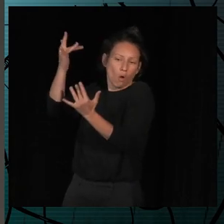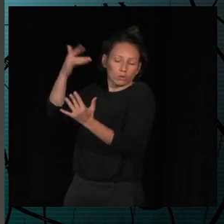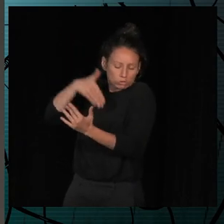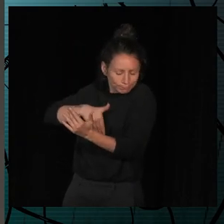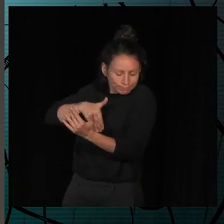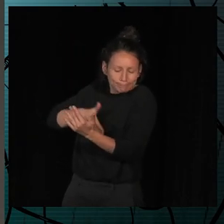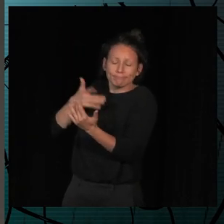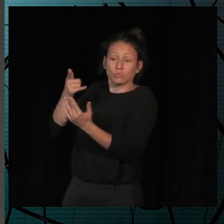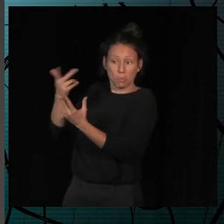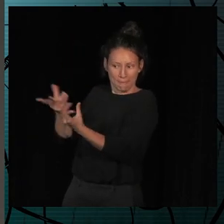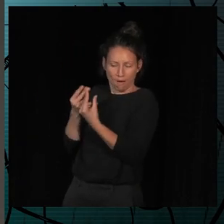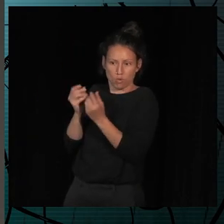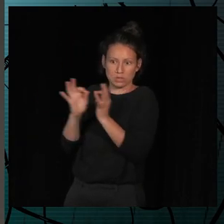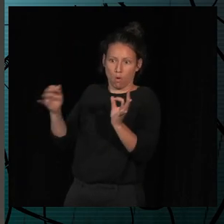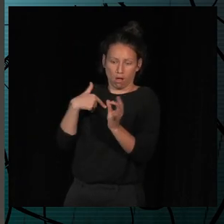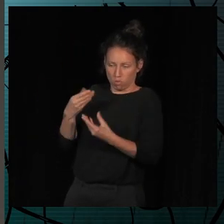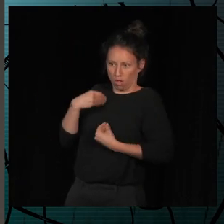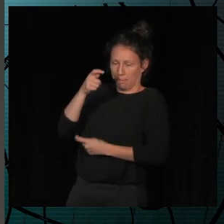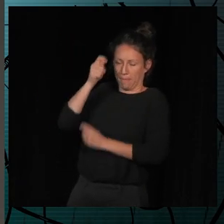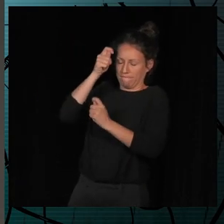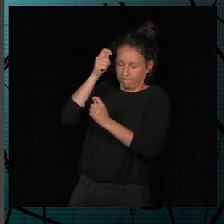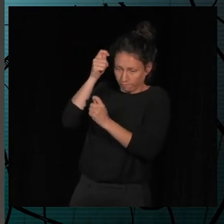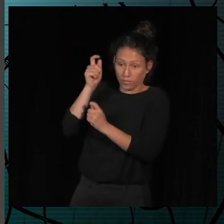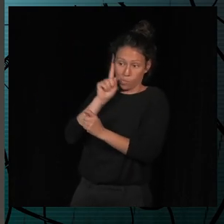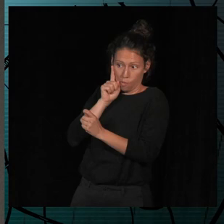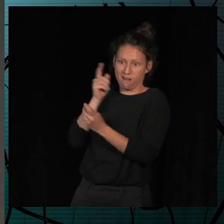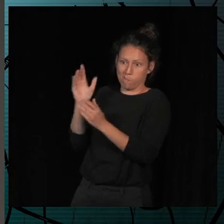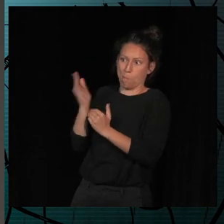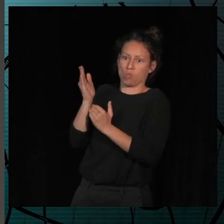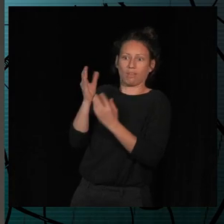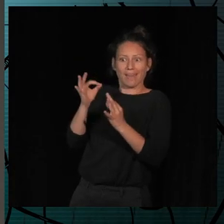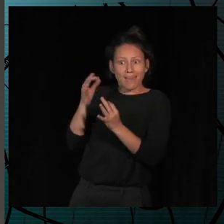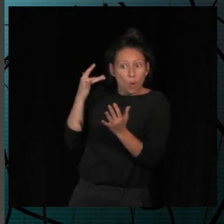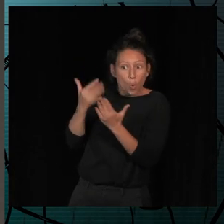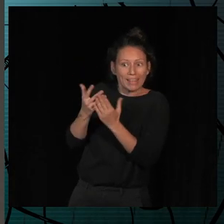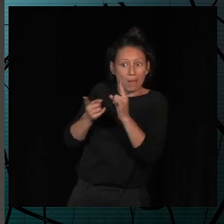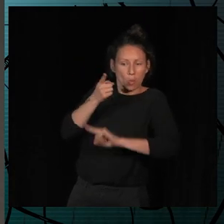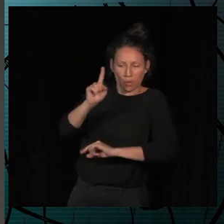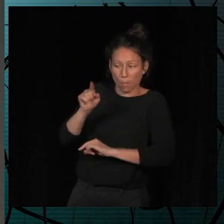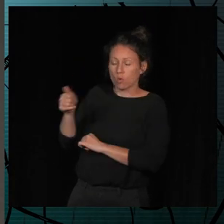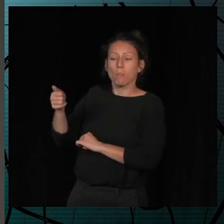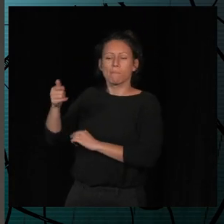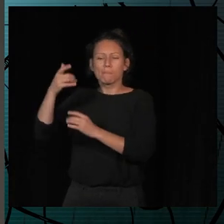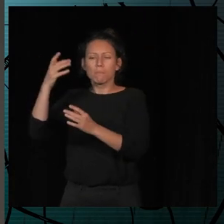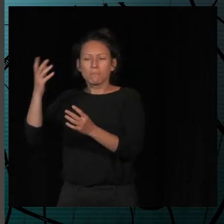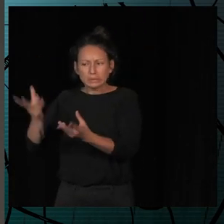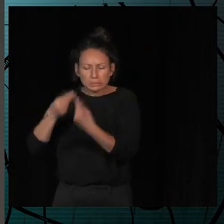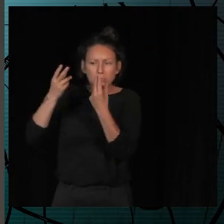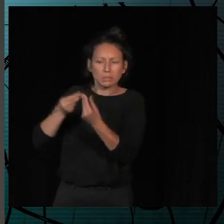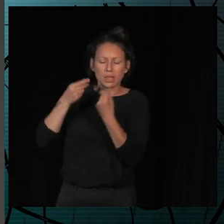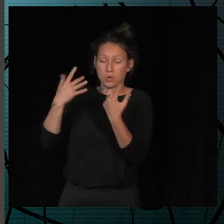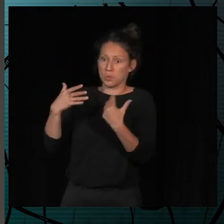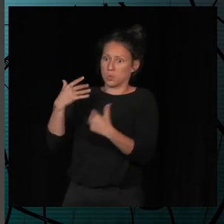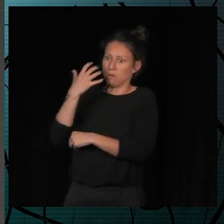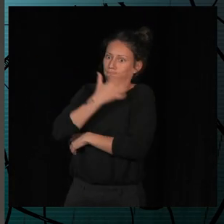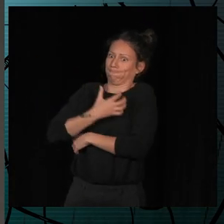sur qui m'a beaucoup frappé parce que ça montre l'importance de la contextualisationer raconte toutes les horreurs qui découvrent la guerre des camarades qui explosent